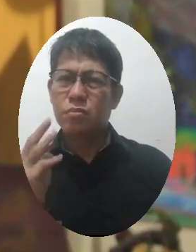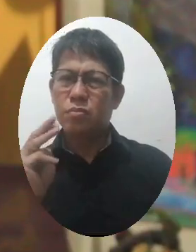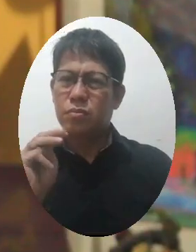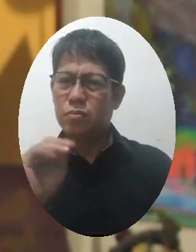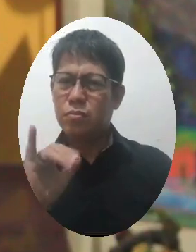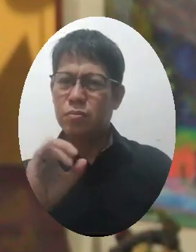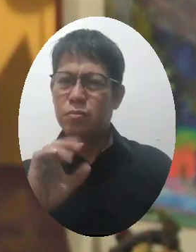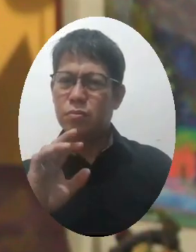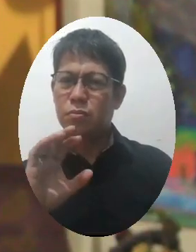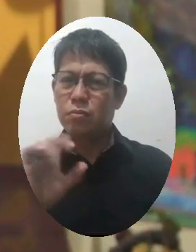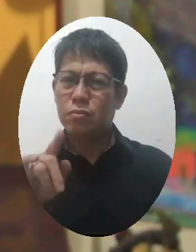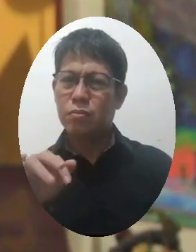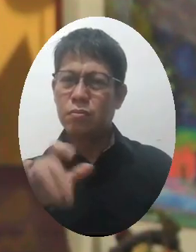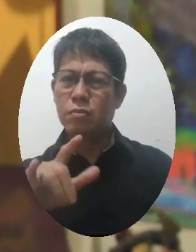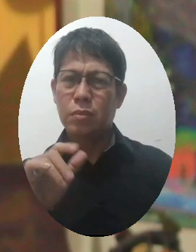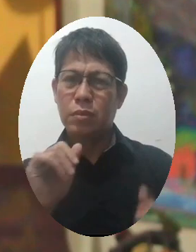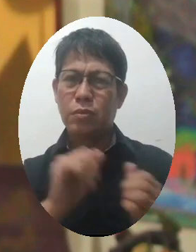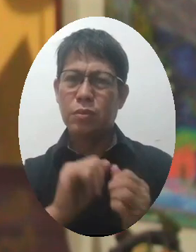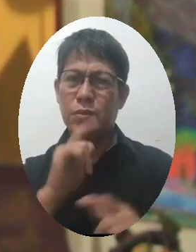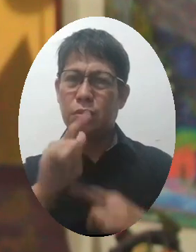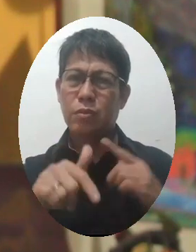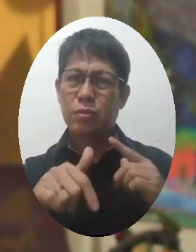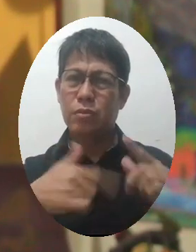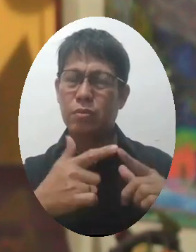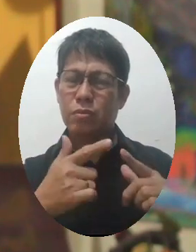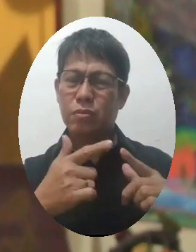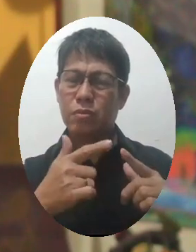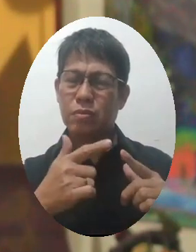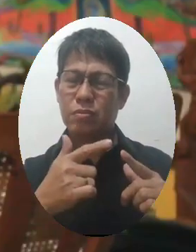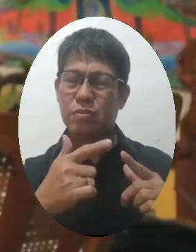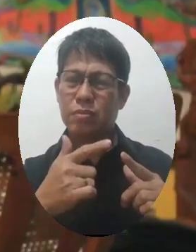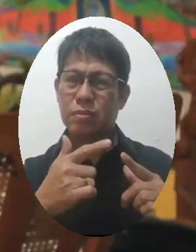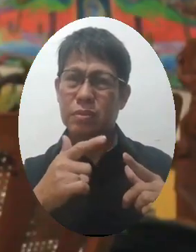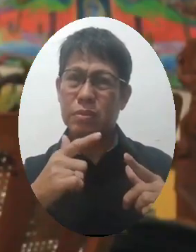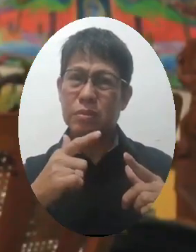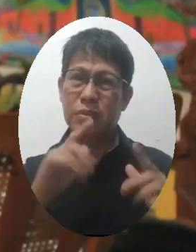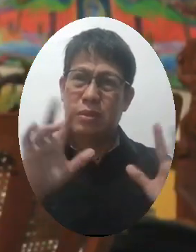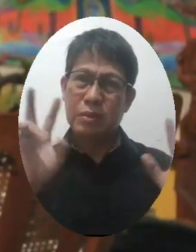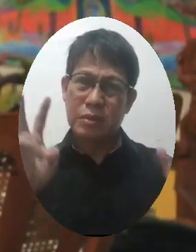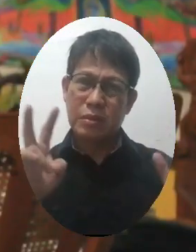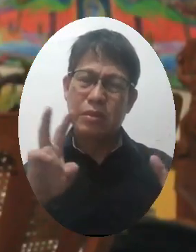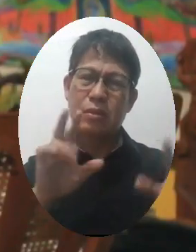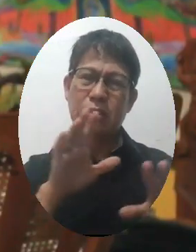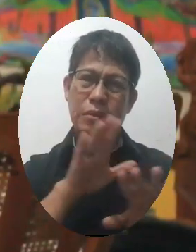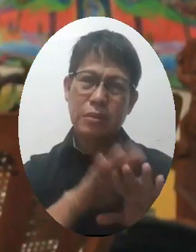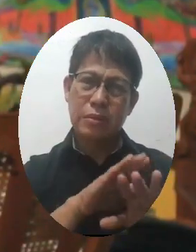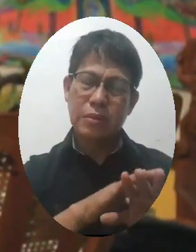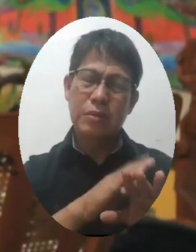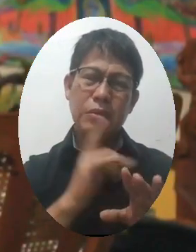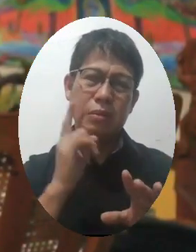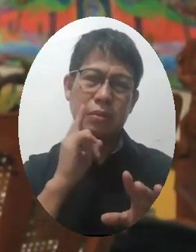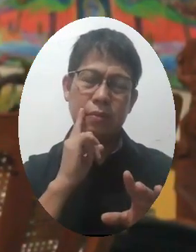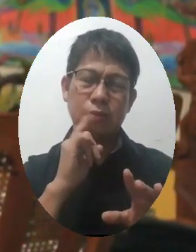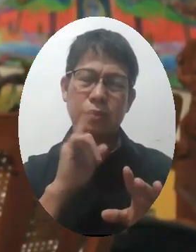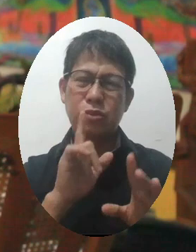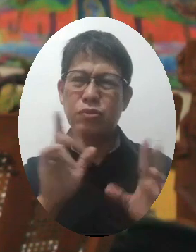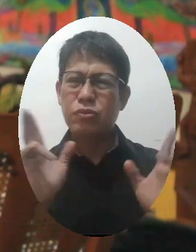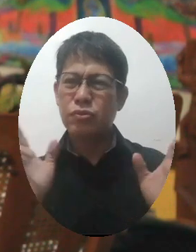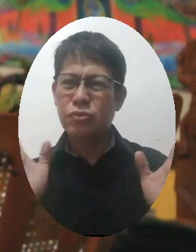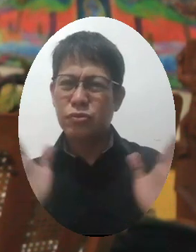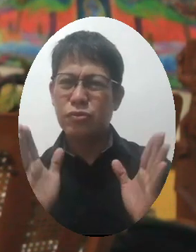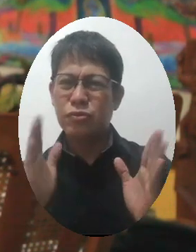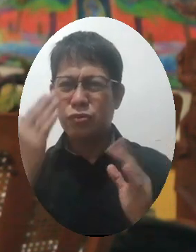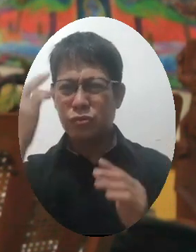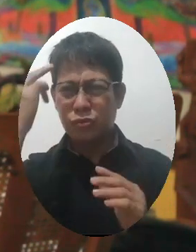Ano nga ba ang microcephaly with global development delay? Ang microcephaly ay isang kondisyon kung saan mas maliit